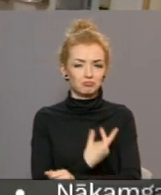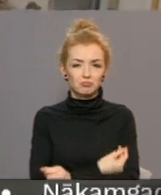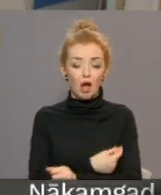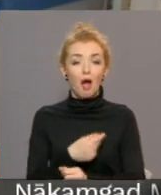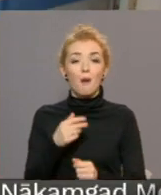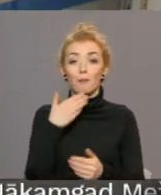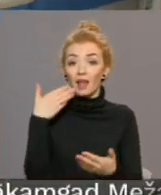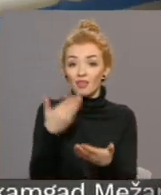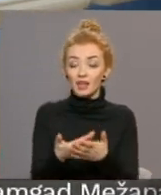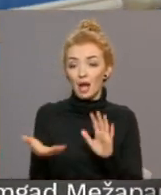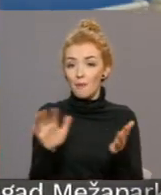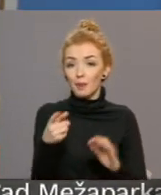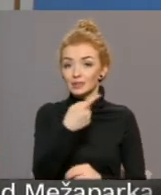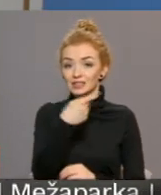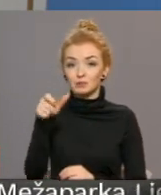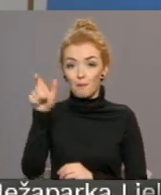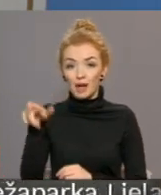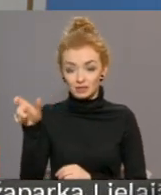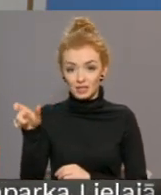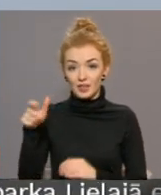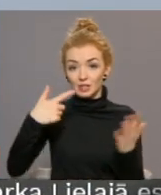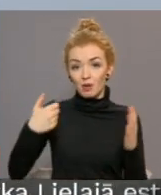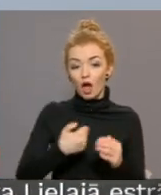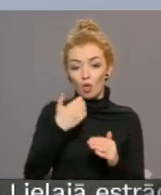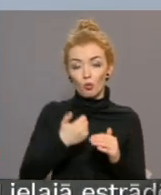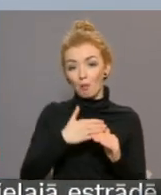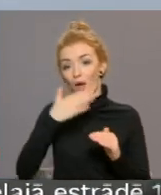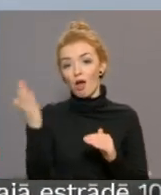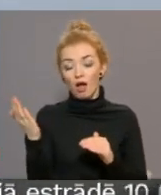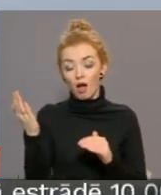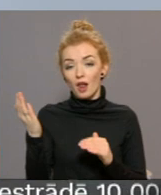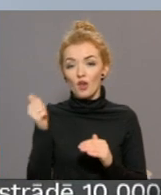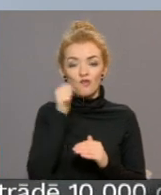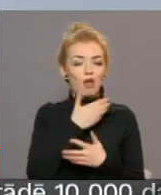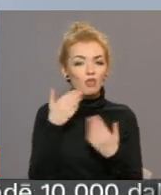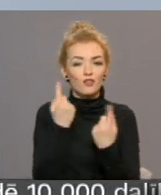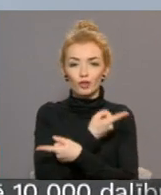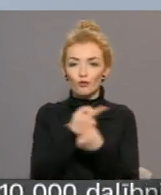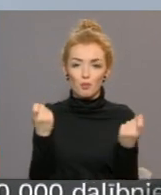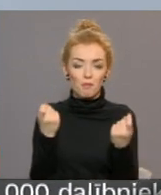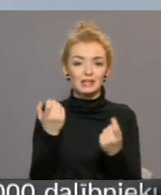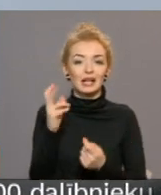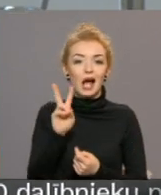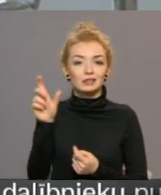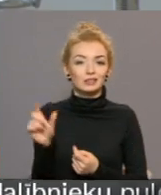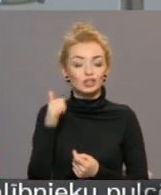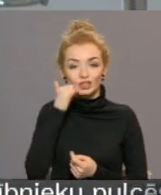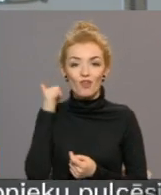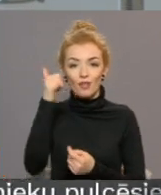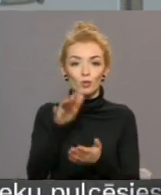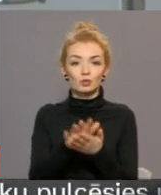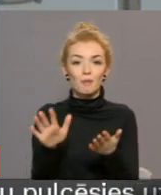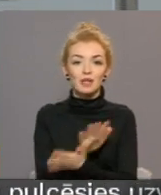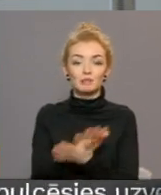saņemt pieteikušies ap 100 pacientu vecumā virs 70 gadiem. Vēl nav informācijas par tiem, kas zvanījuši uz